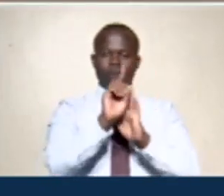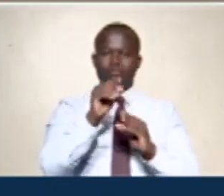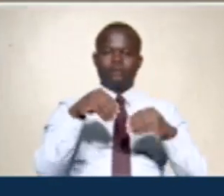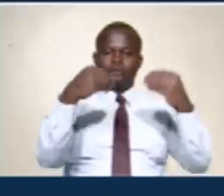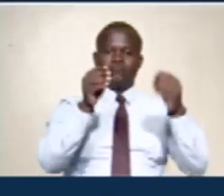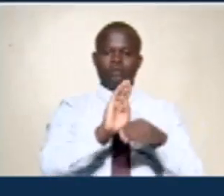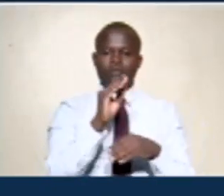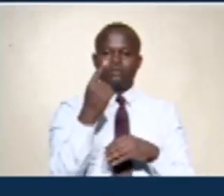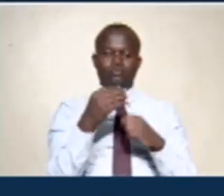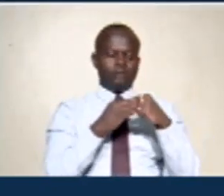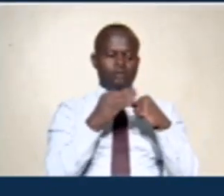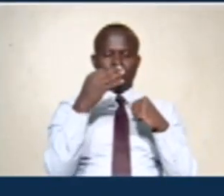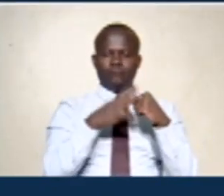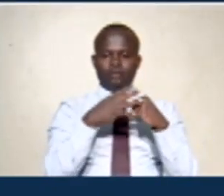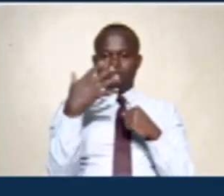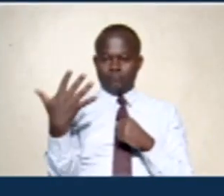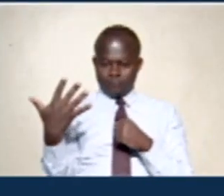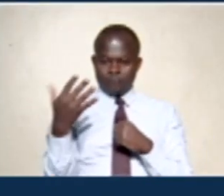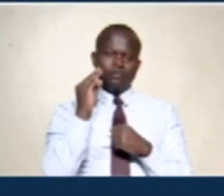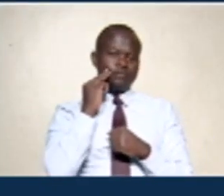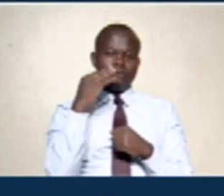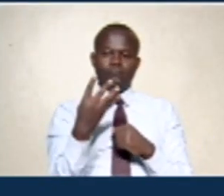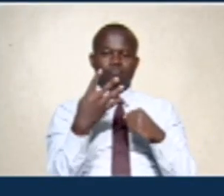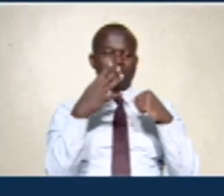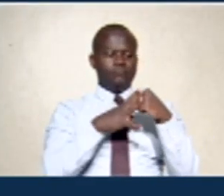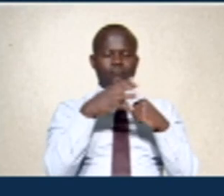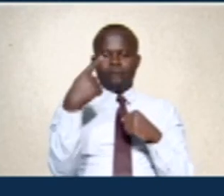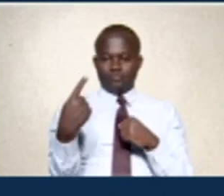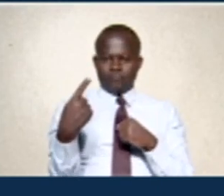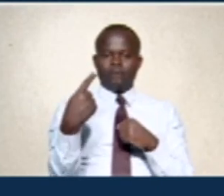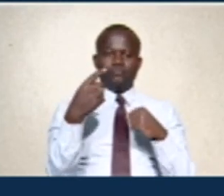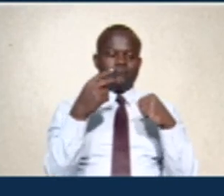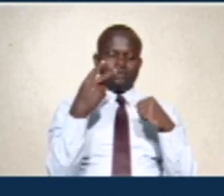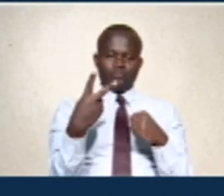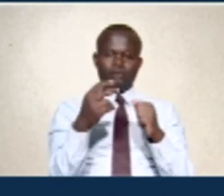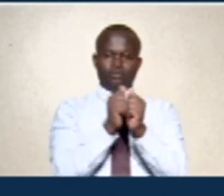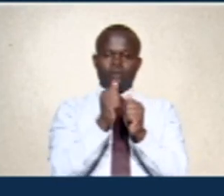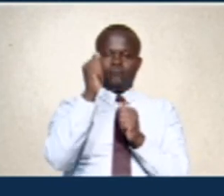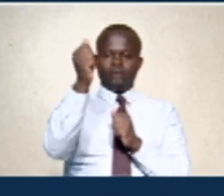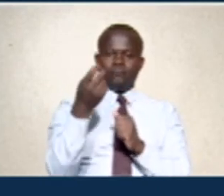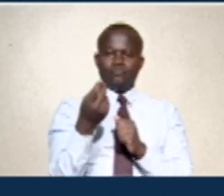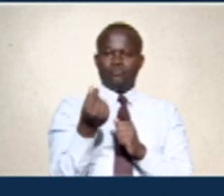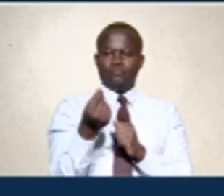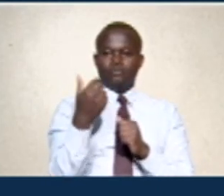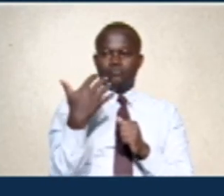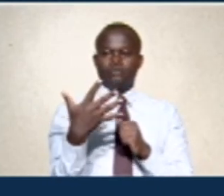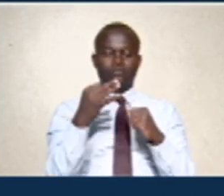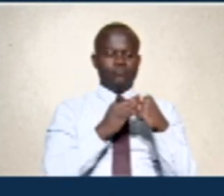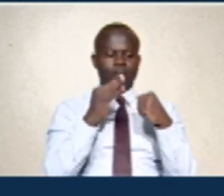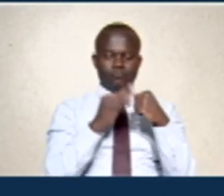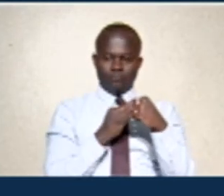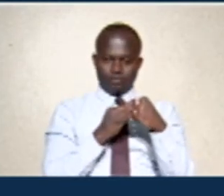miliyari 1,895 miliyoni 491 215 n'amafaranga